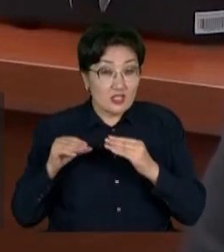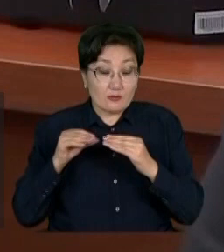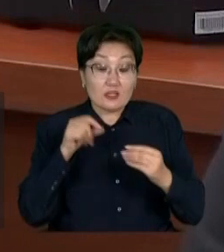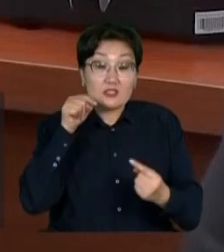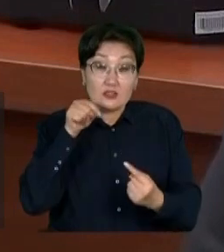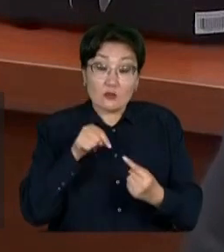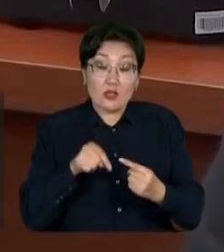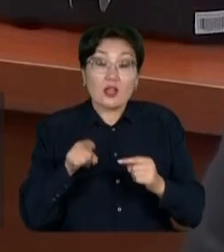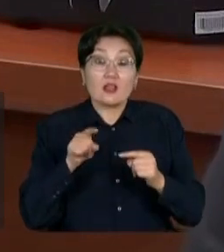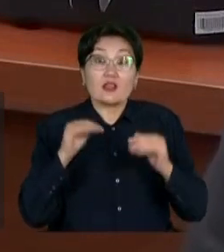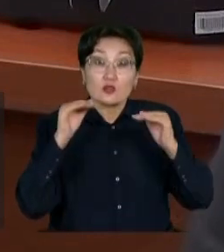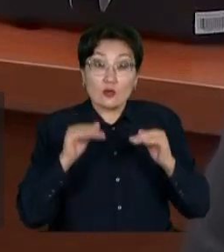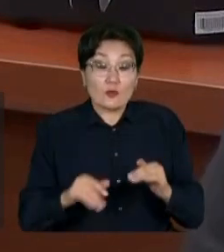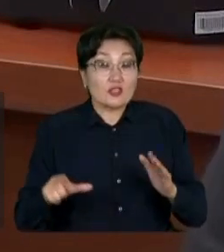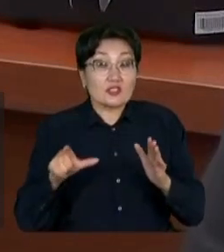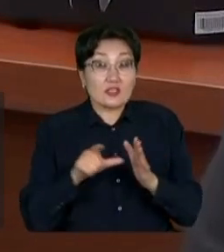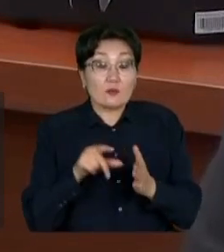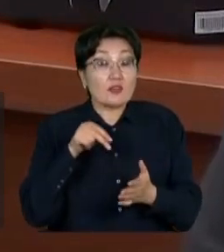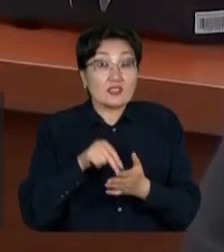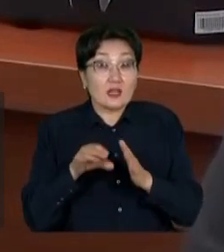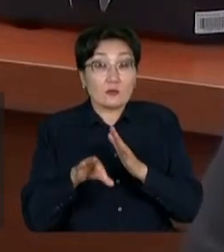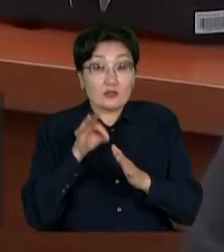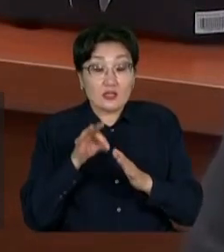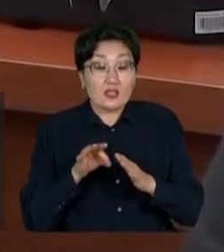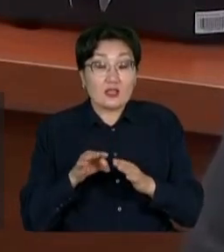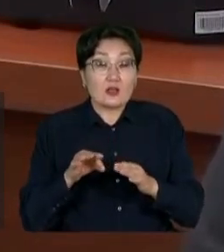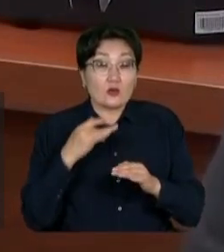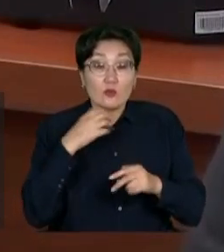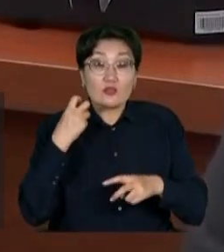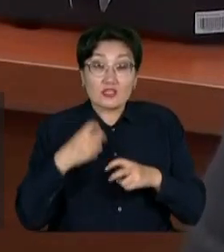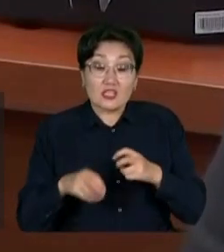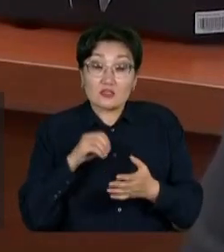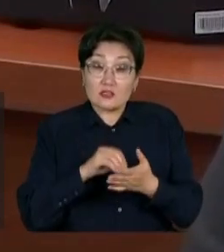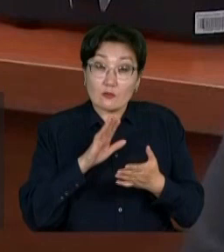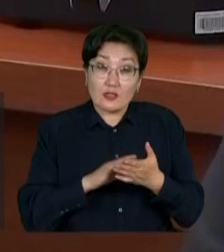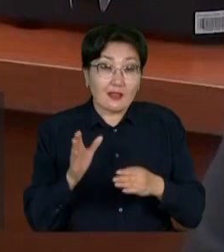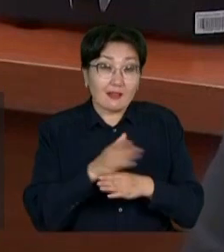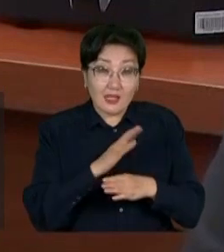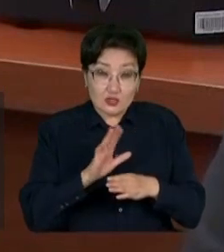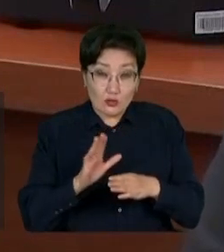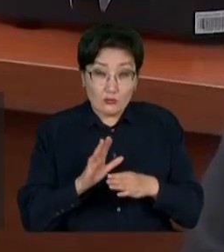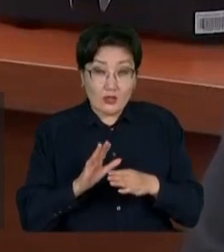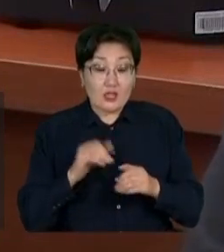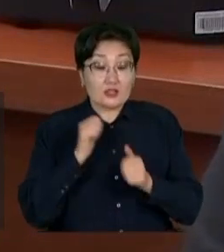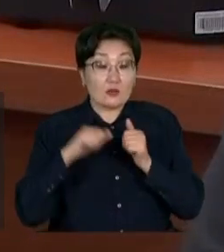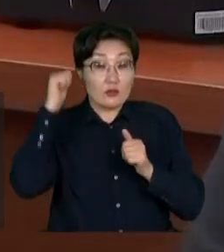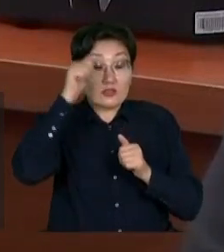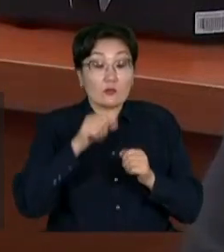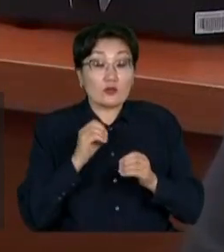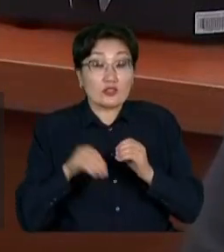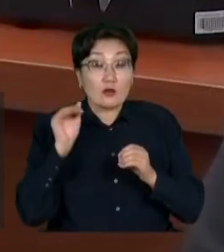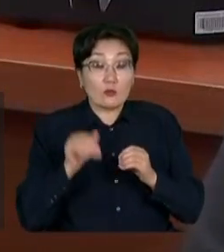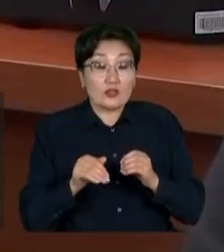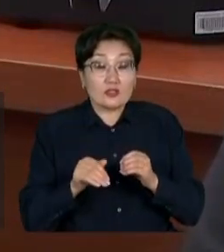бойынша төмендетілген салықты алатын боламыз. Көбі мысалы сынып тұр, бірақ әлгі регистрацияны алынған жоқ тіркеуден. Енді жыл сайын там 10 мыңнан келіп